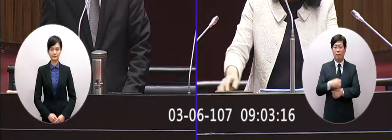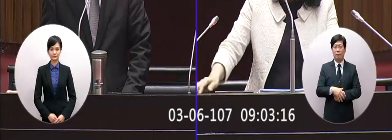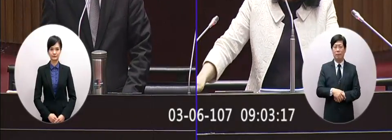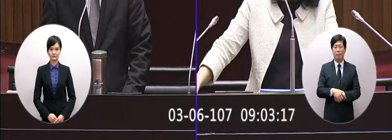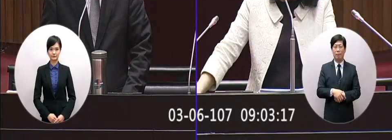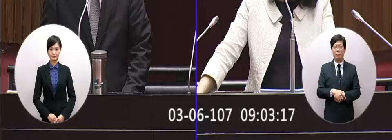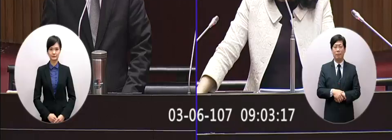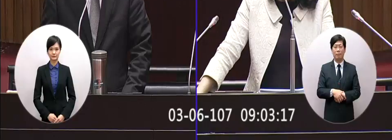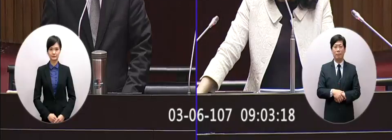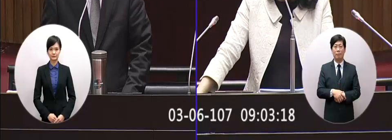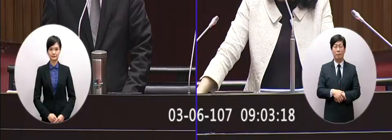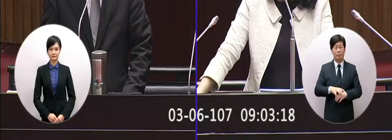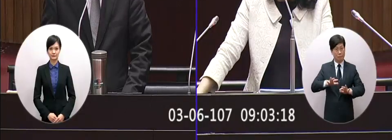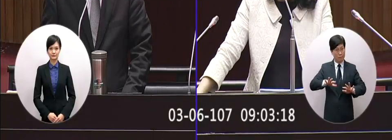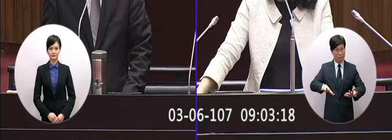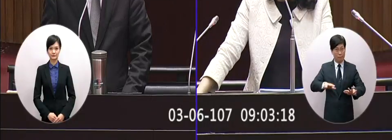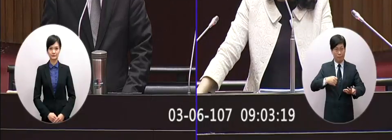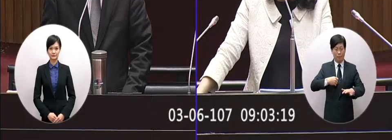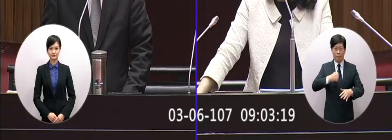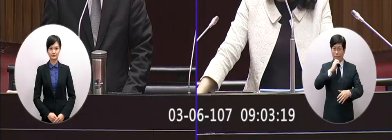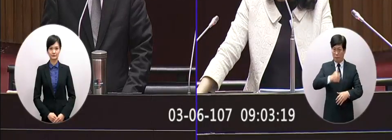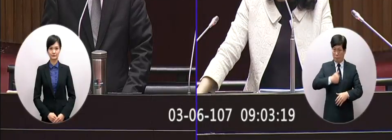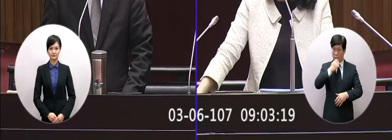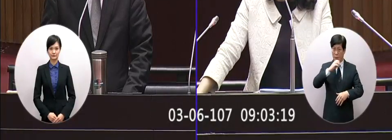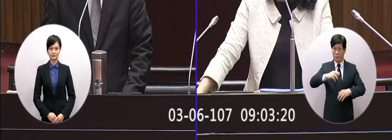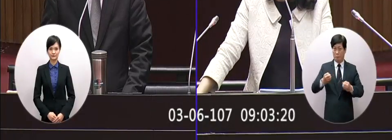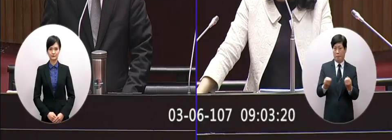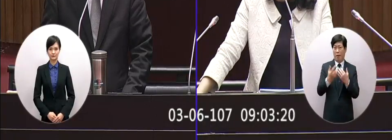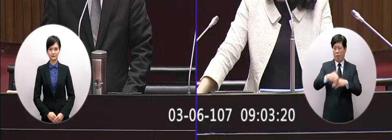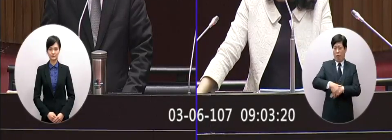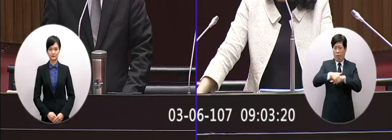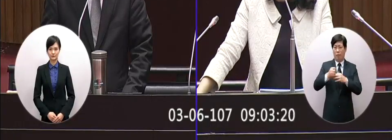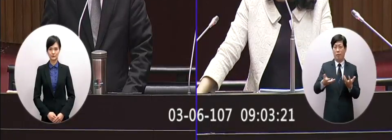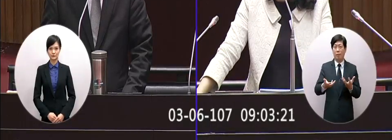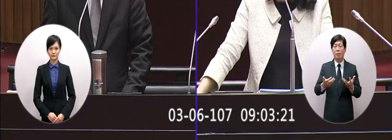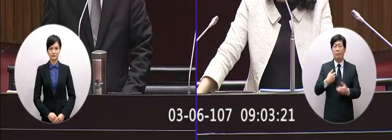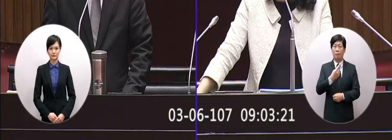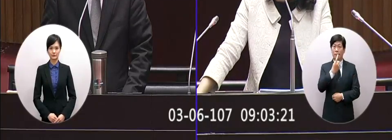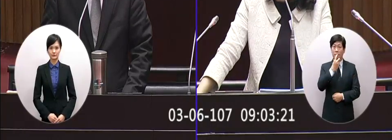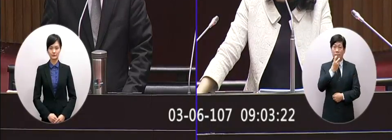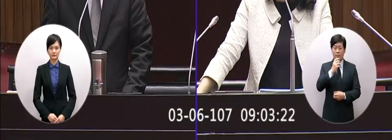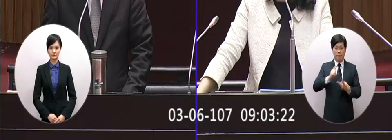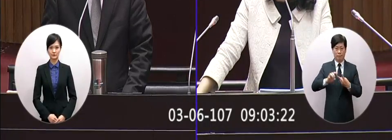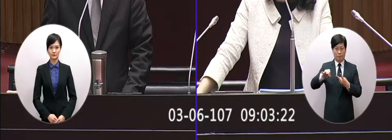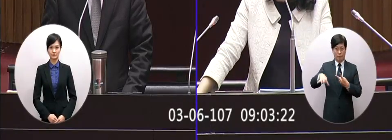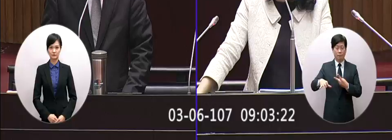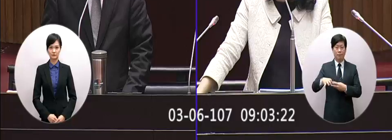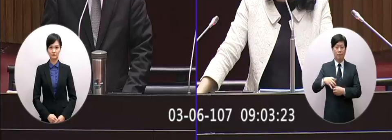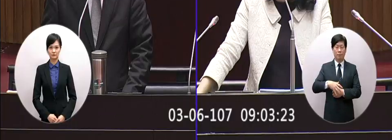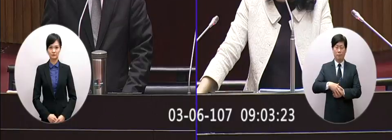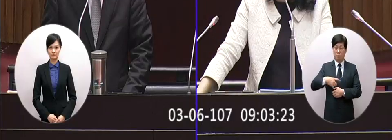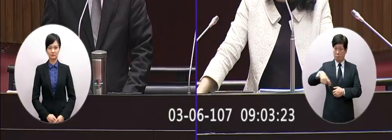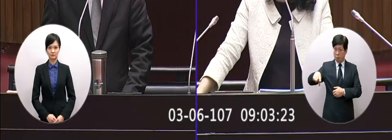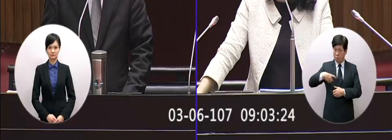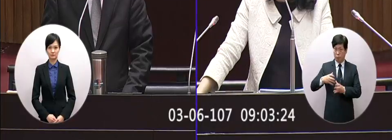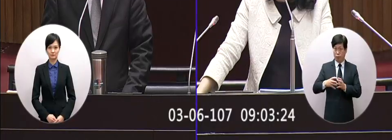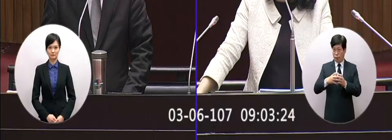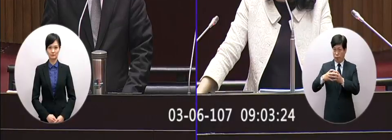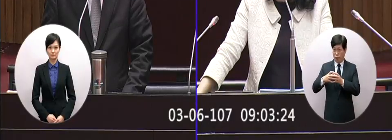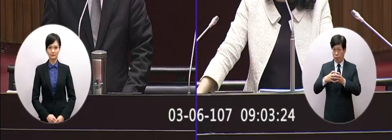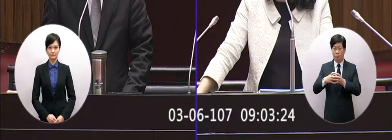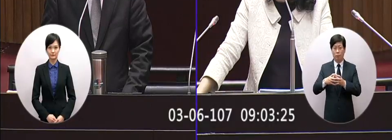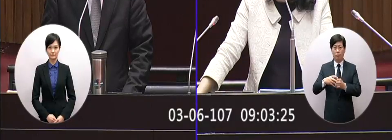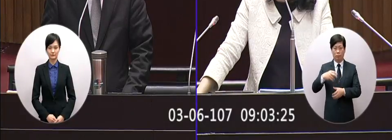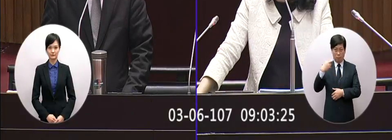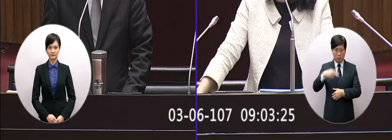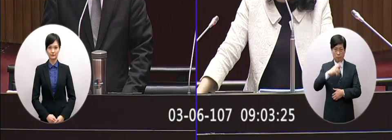里。那其实在这一次的整个救灾的过程中，中央这个与地方整个伙伴关系的整个整合还